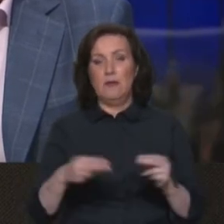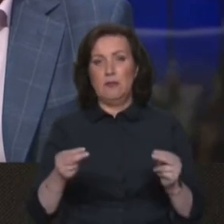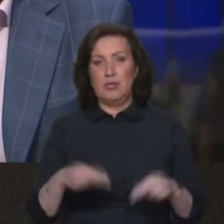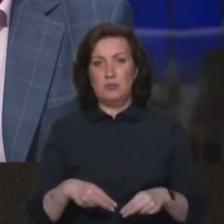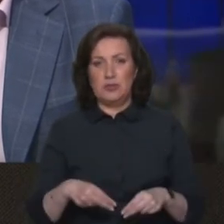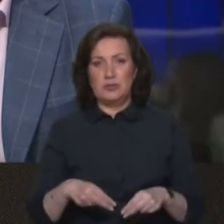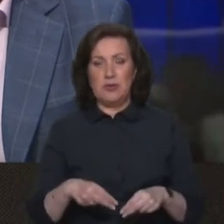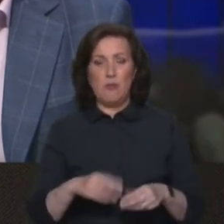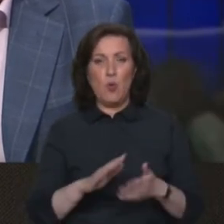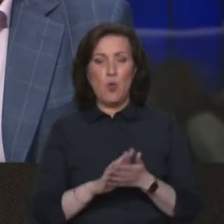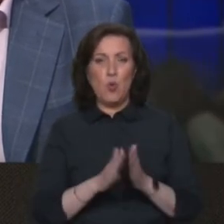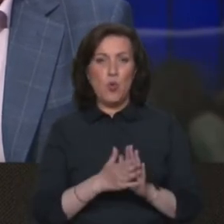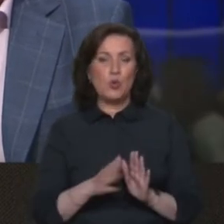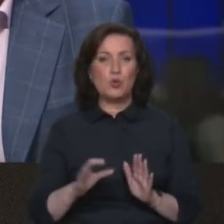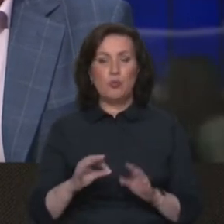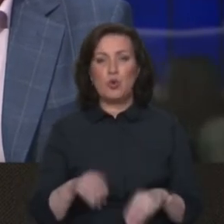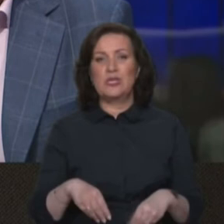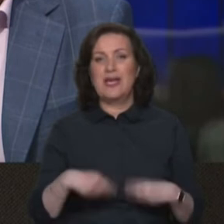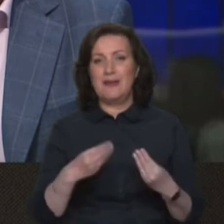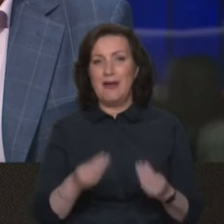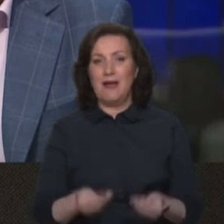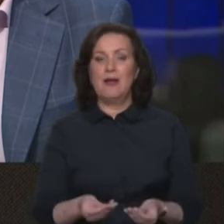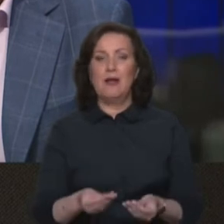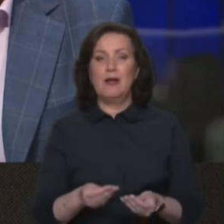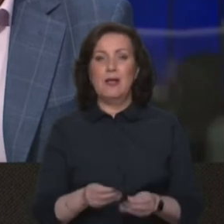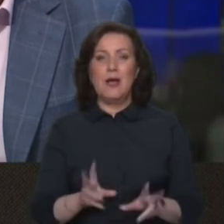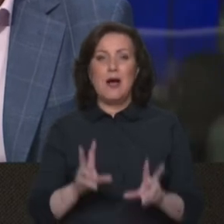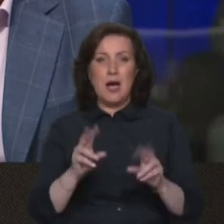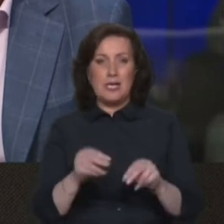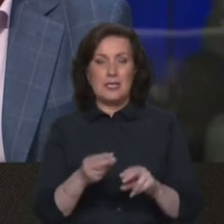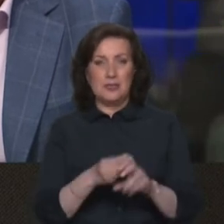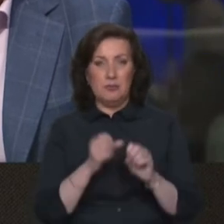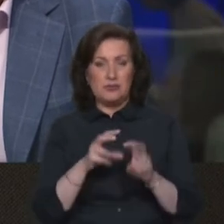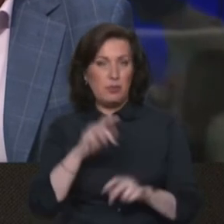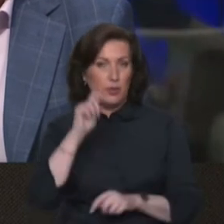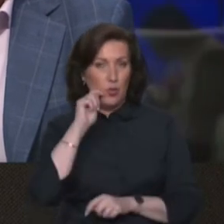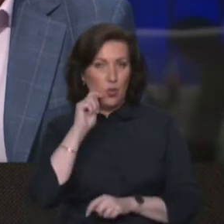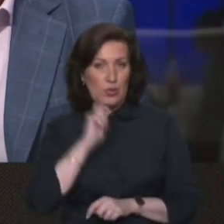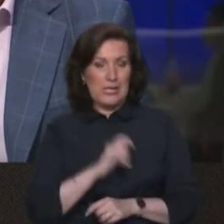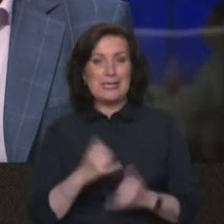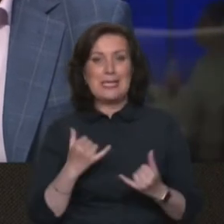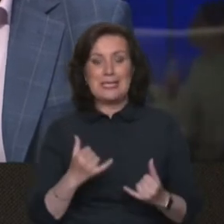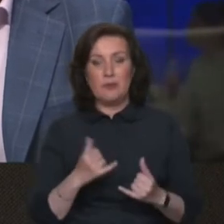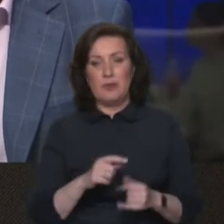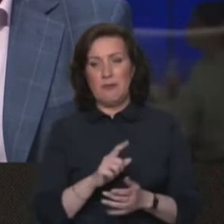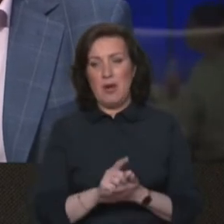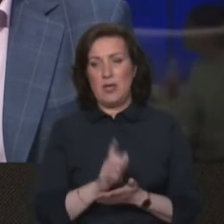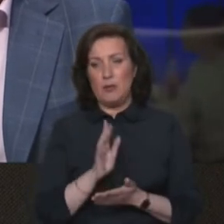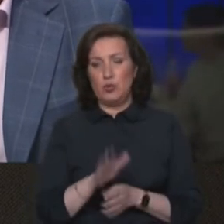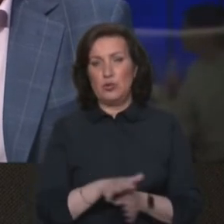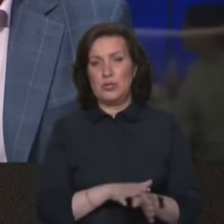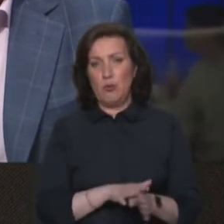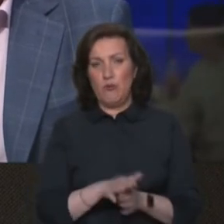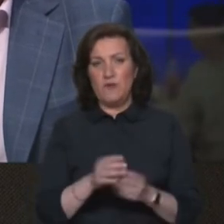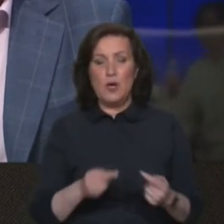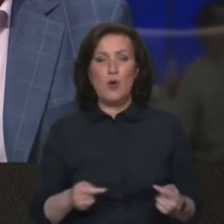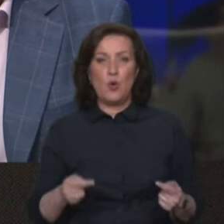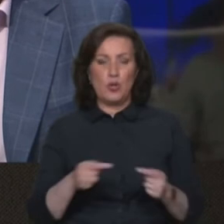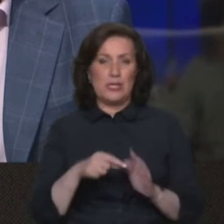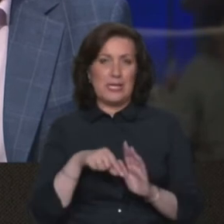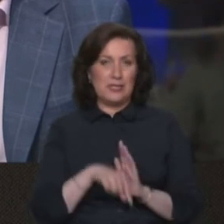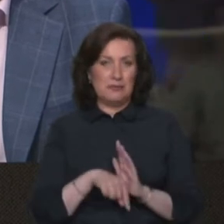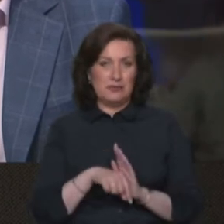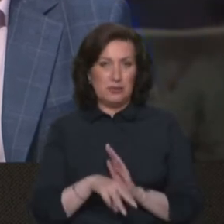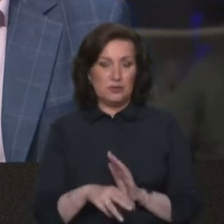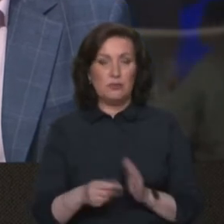підписали рамкову угоду про надання гарантій безпеки України. Тепер вона має бути наповнена конкретним